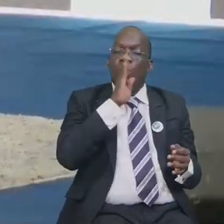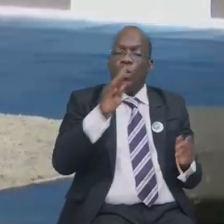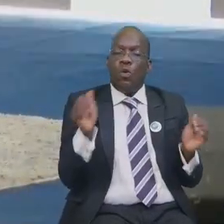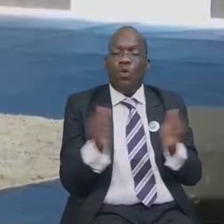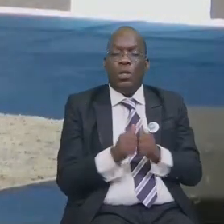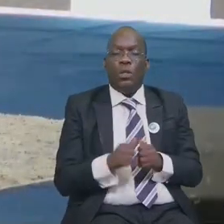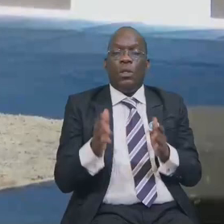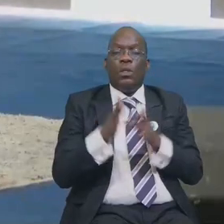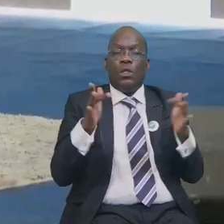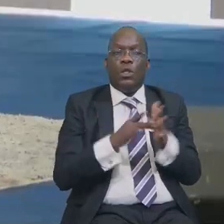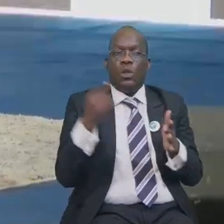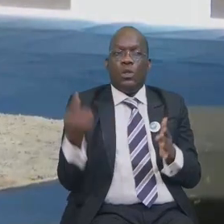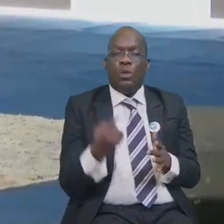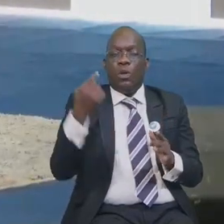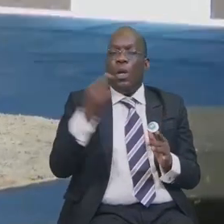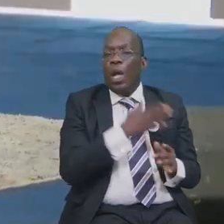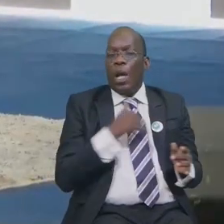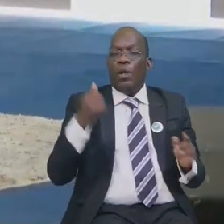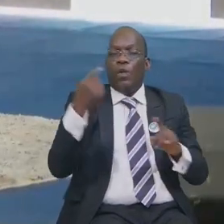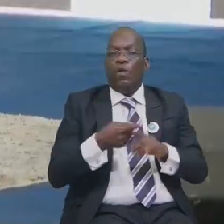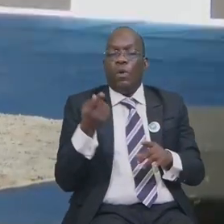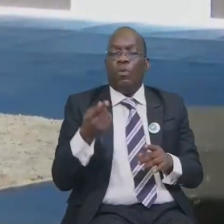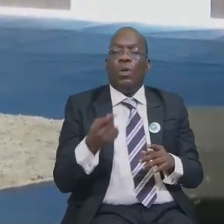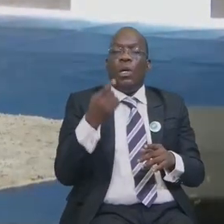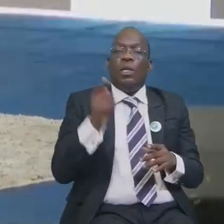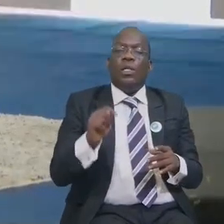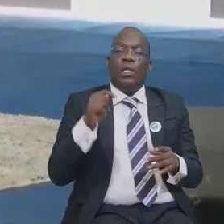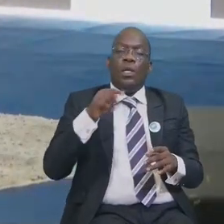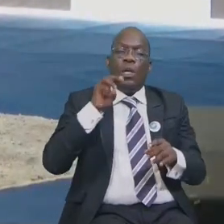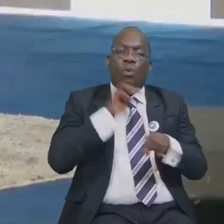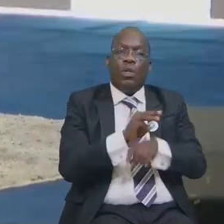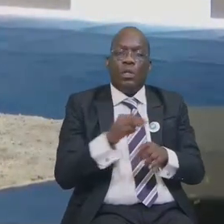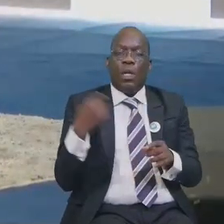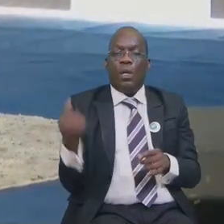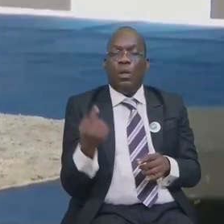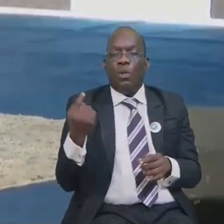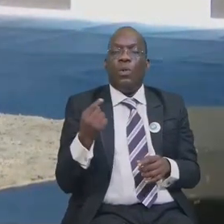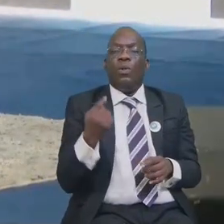les apôtres seuls. Ça ne va pas être avec les grands ministres. Aidez,